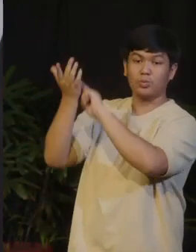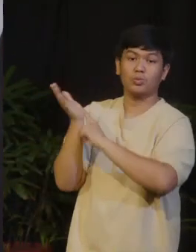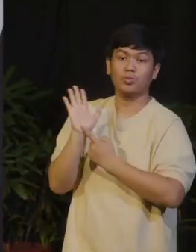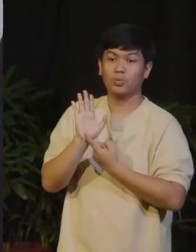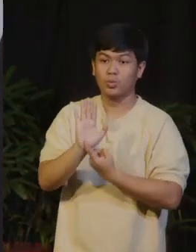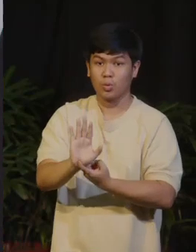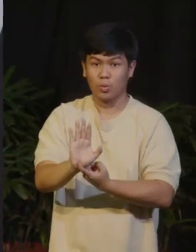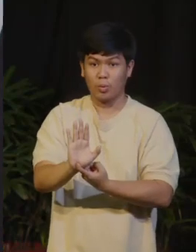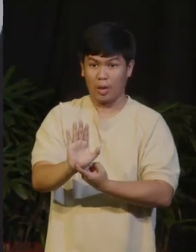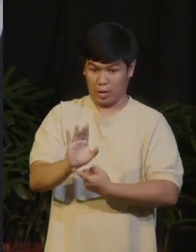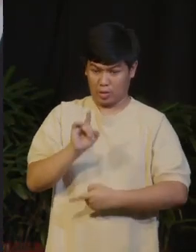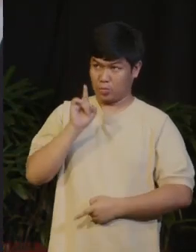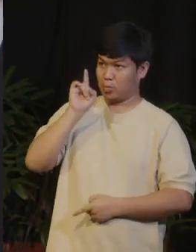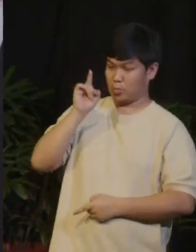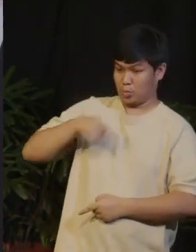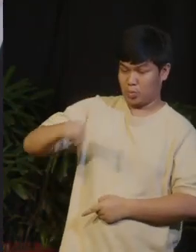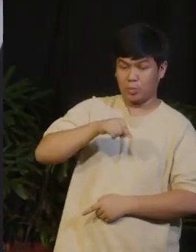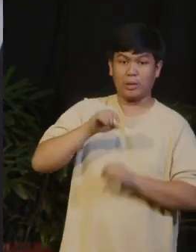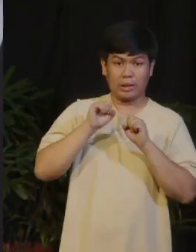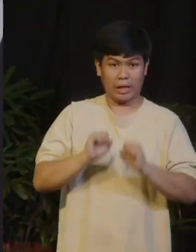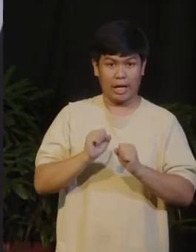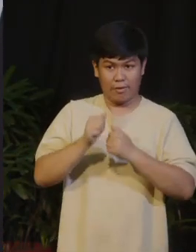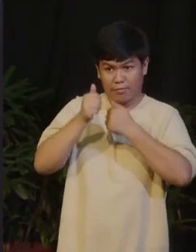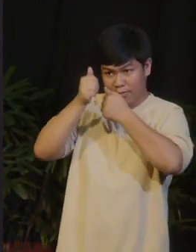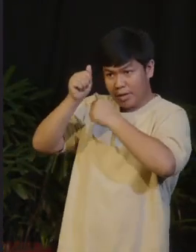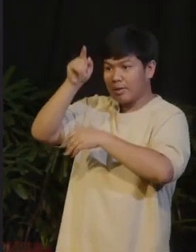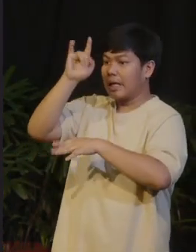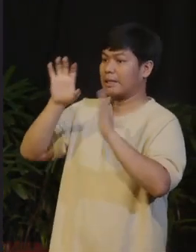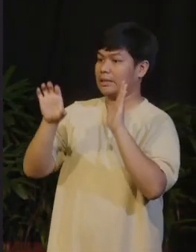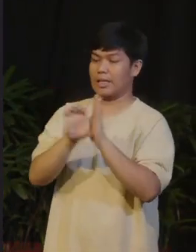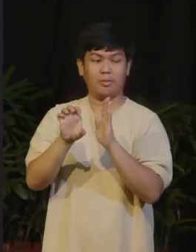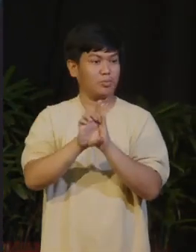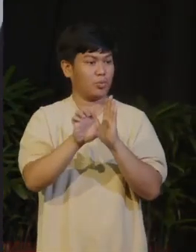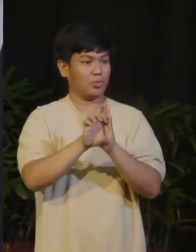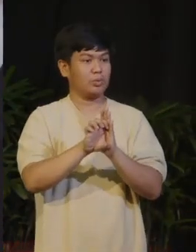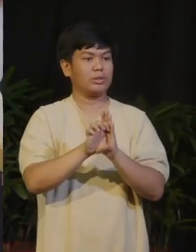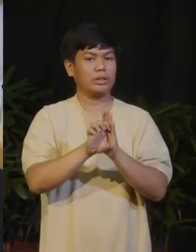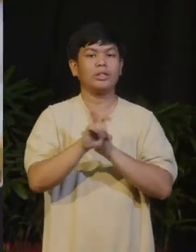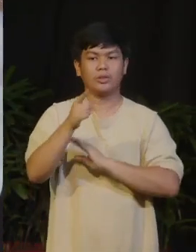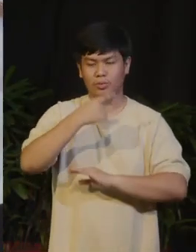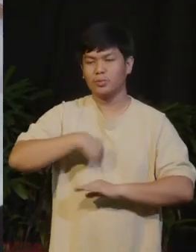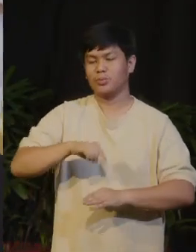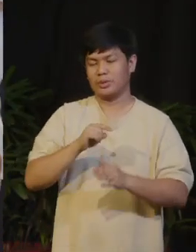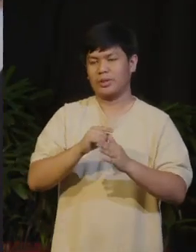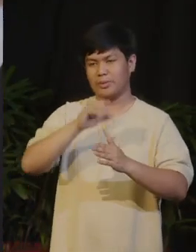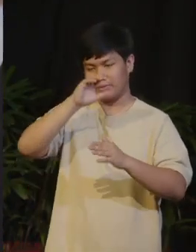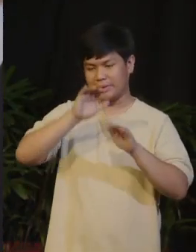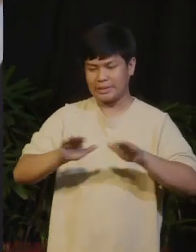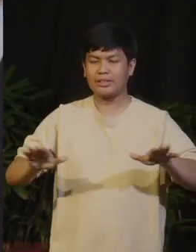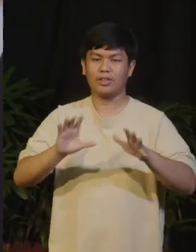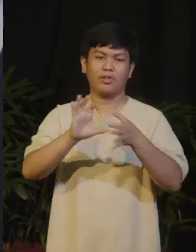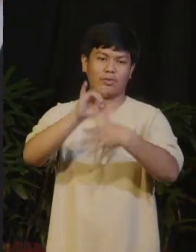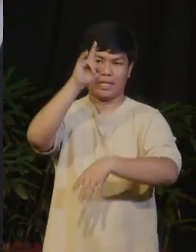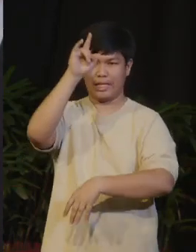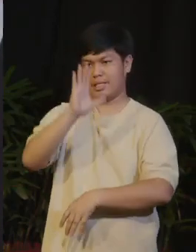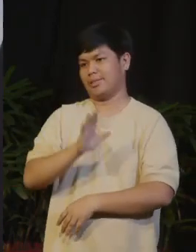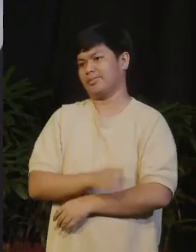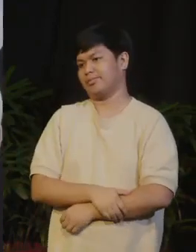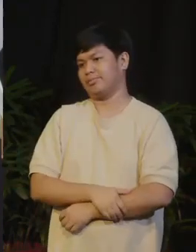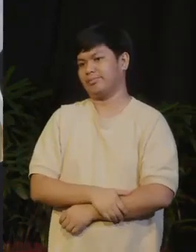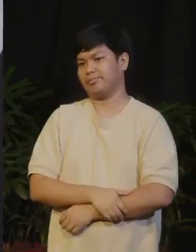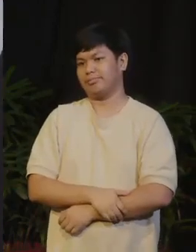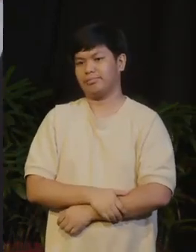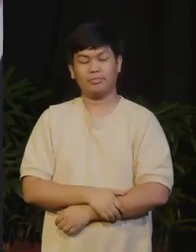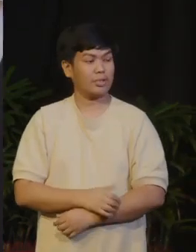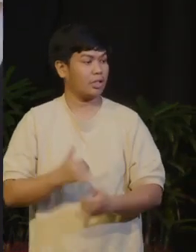na sila ay tunay na mga anak ng Diyos, the sons of the Most High.